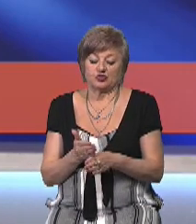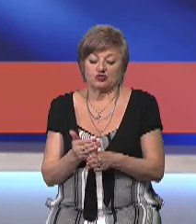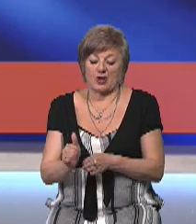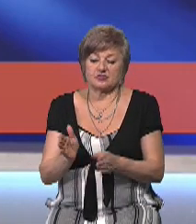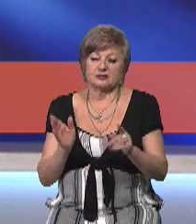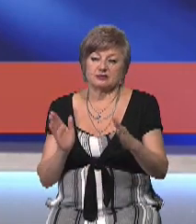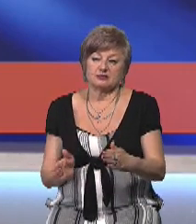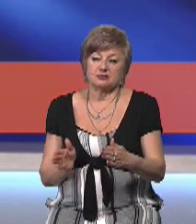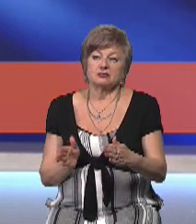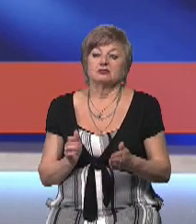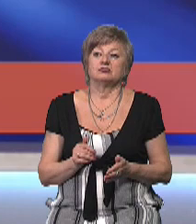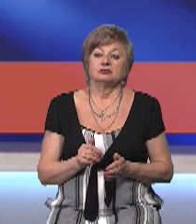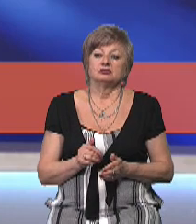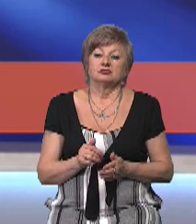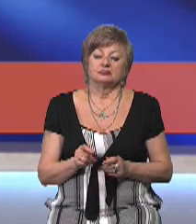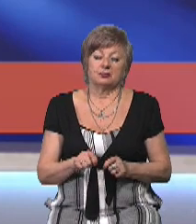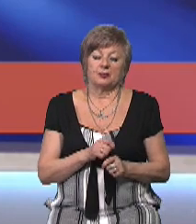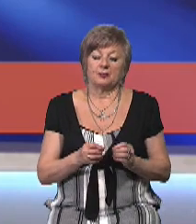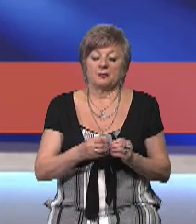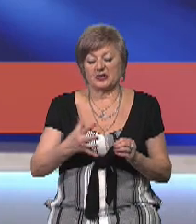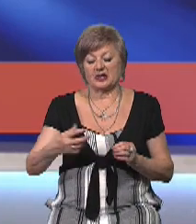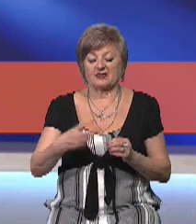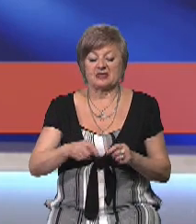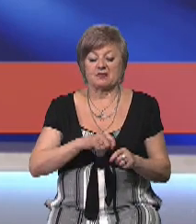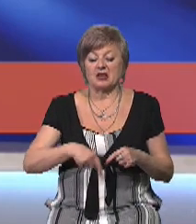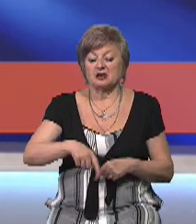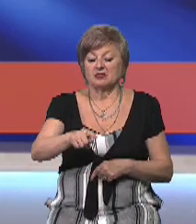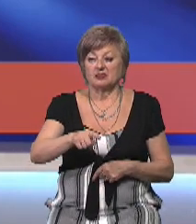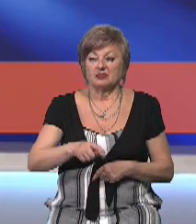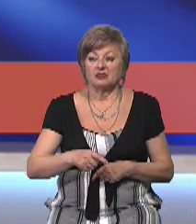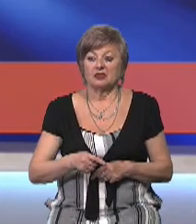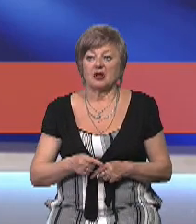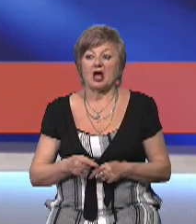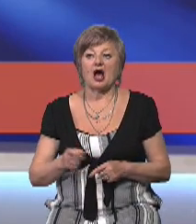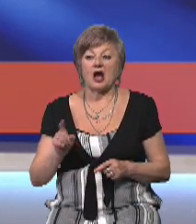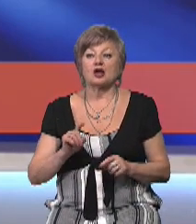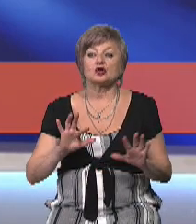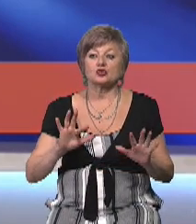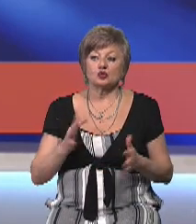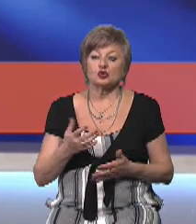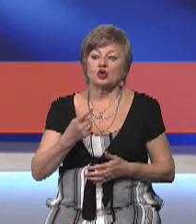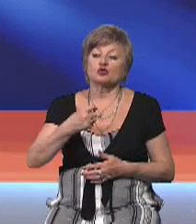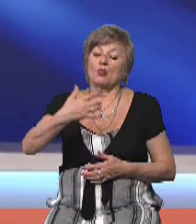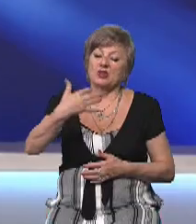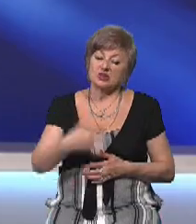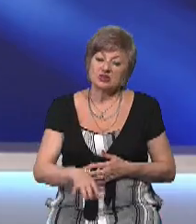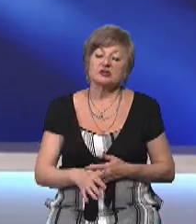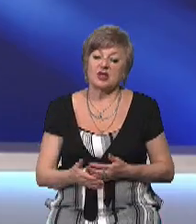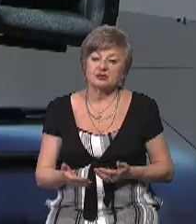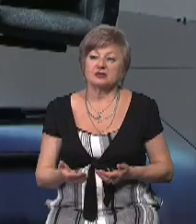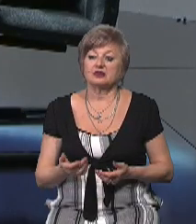всього декілька метрів, 15-20, а ніяк не те, що сталося там